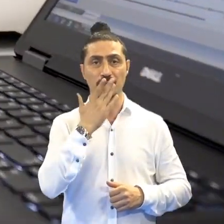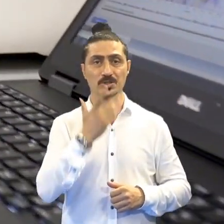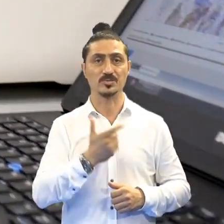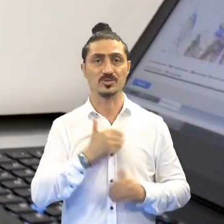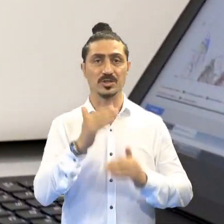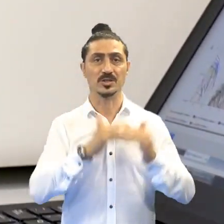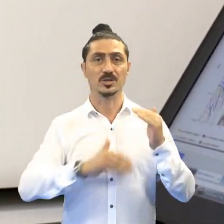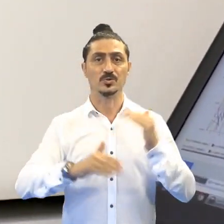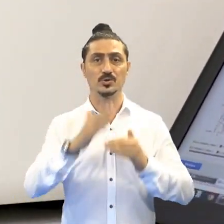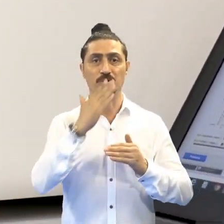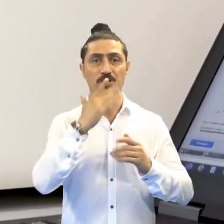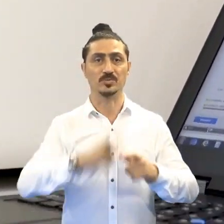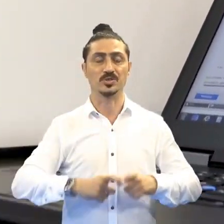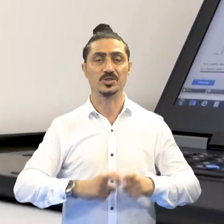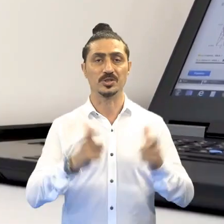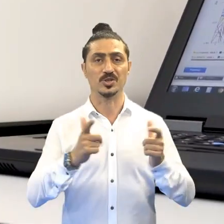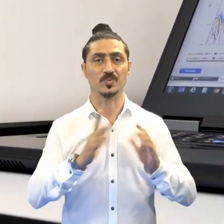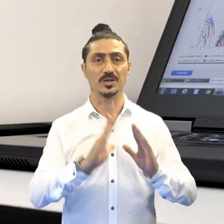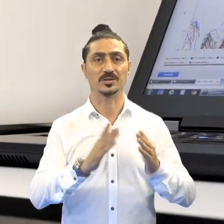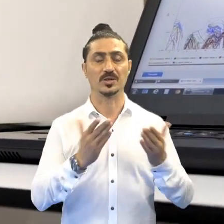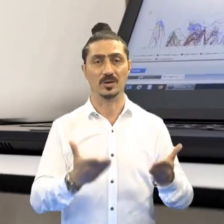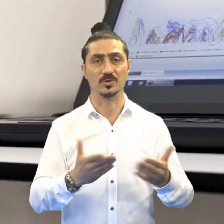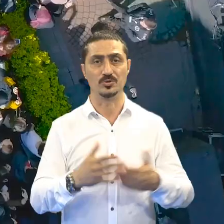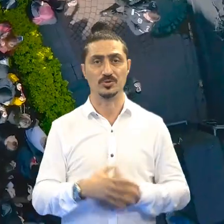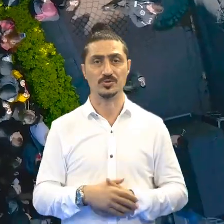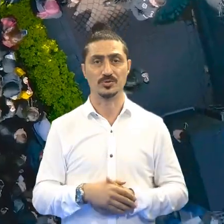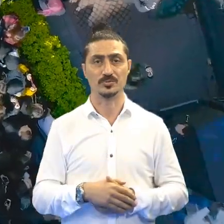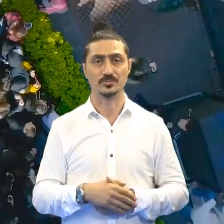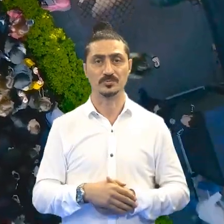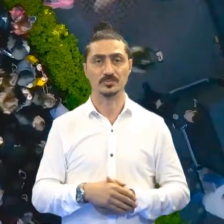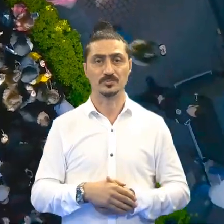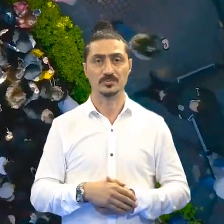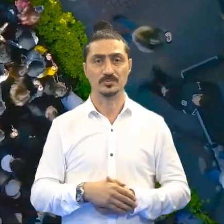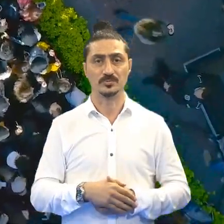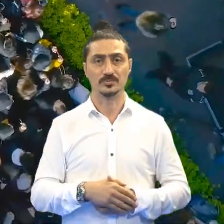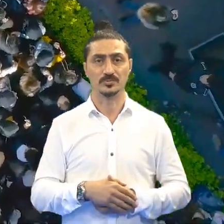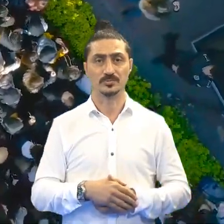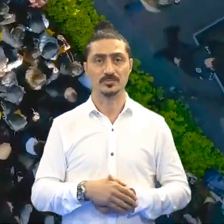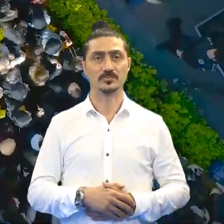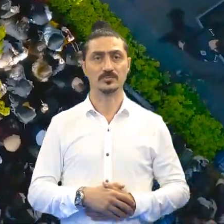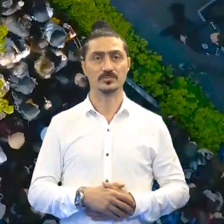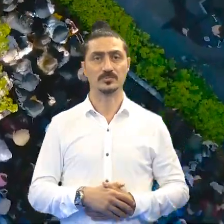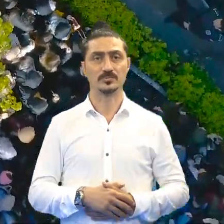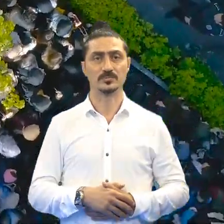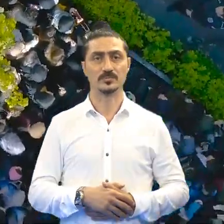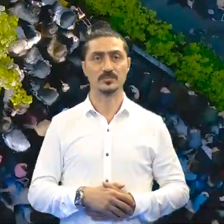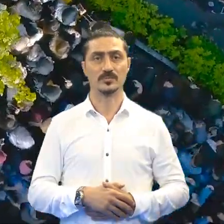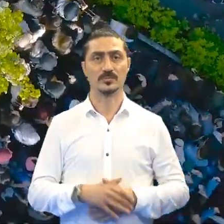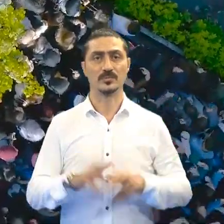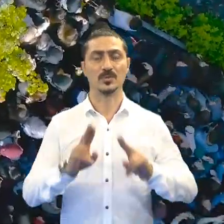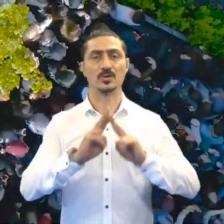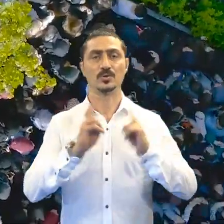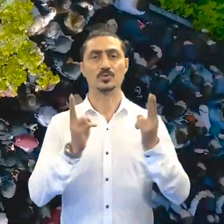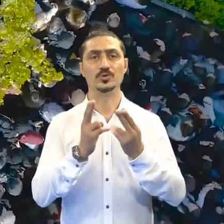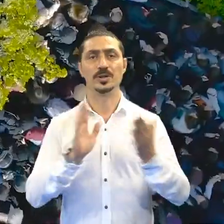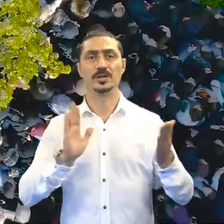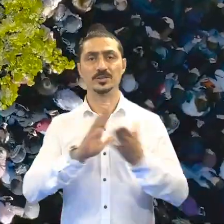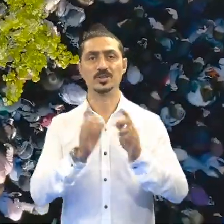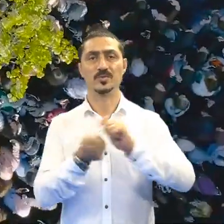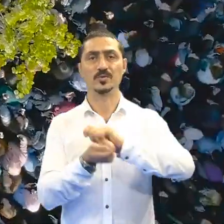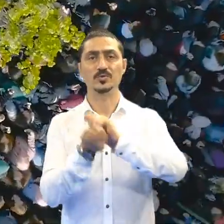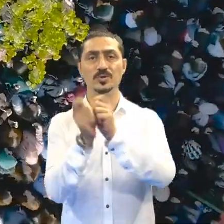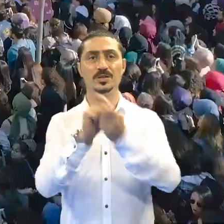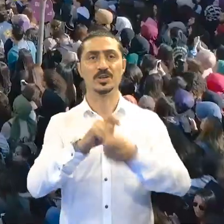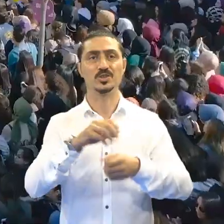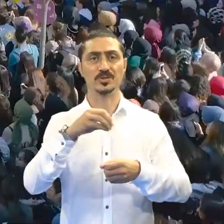programlarımızla birlikte toplamda 21 bini aşkın öğrencimizle yüksek öğretimde çığır açmaya devam ediyoruz. Dünyaya yaklaşmak